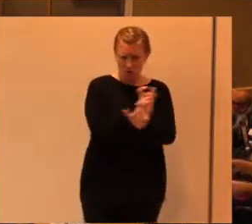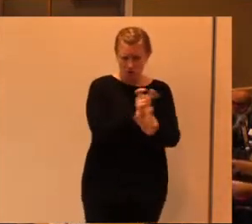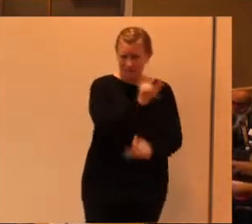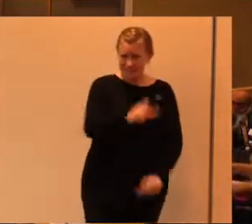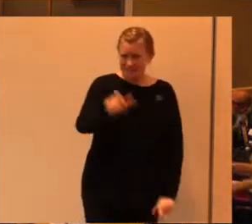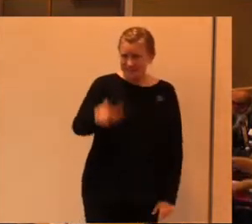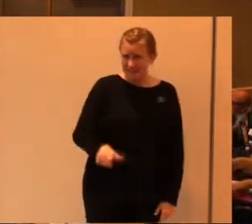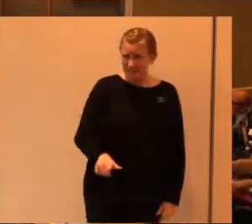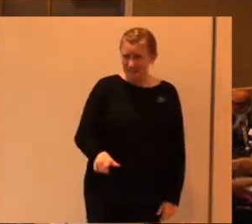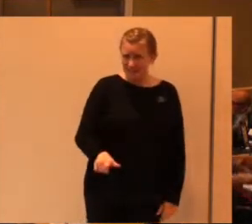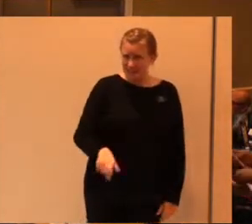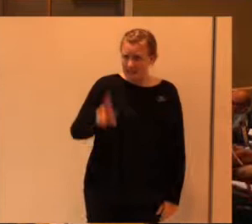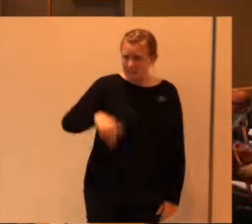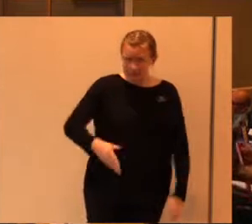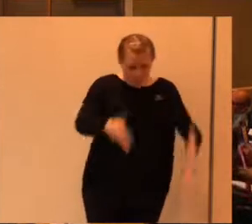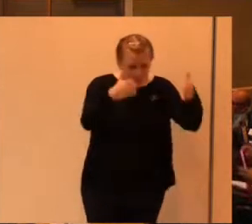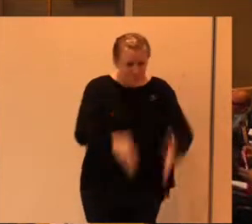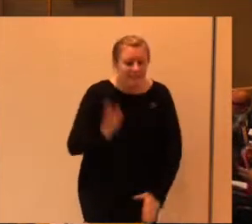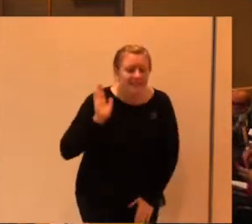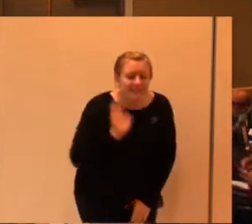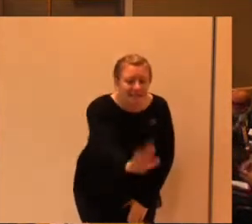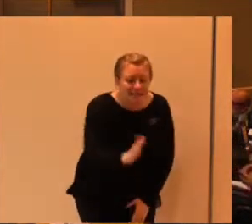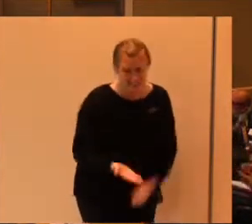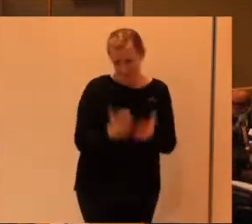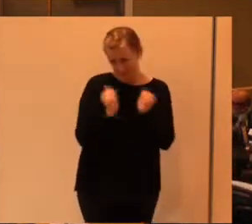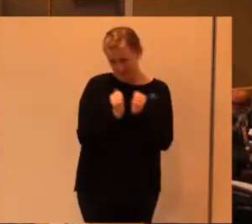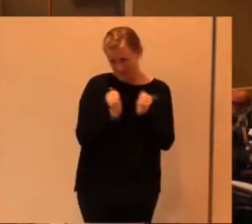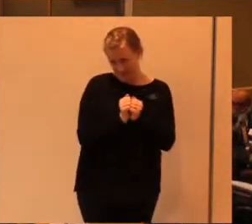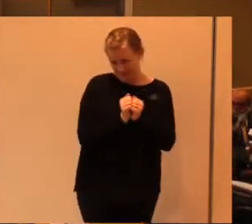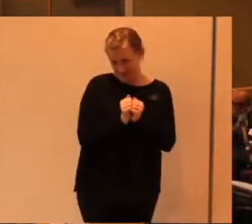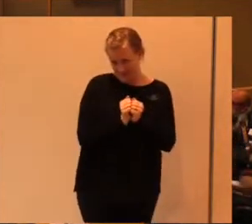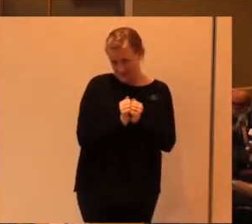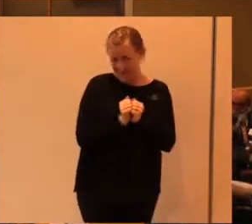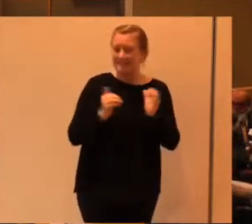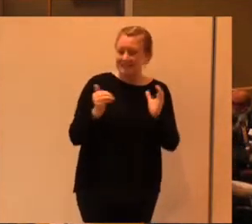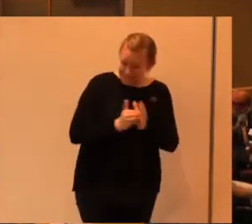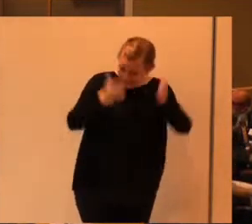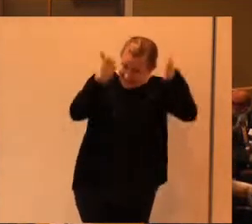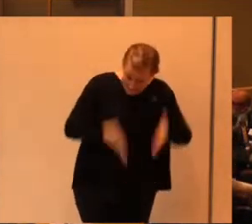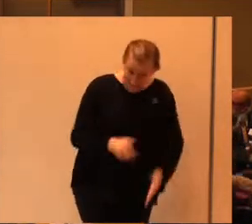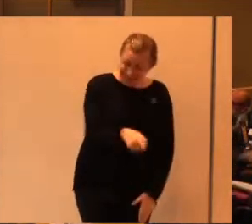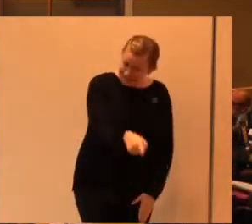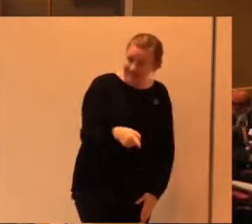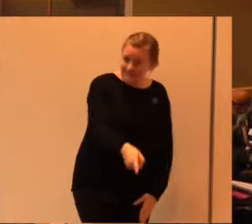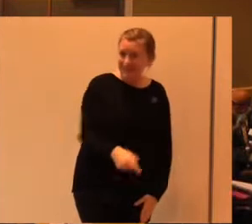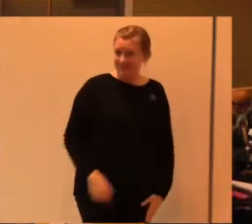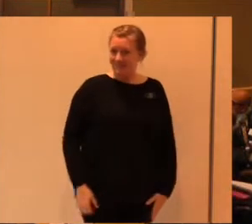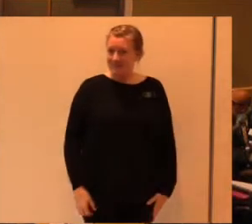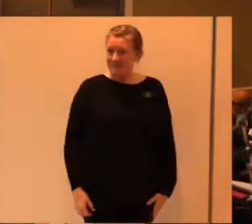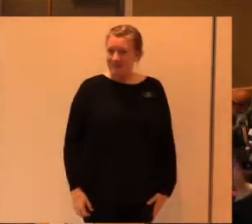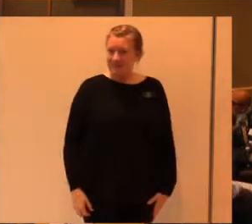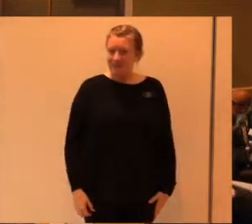mer. Det är väldigt personifierat. Är det för just dem den här tjänsten finns till? Jag tänker mig mer så